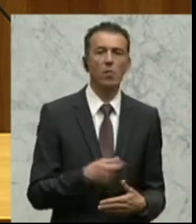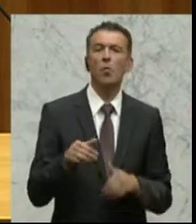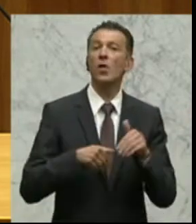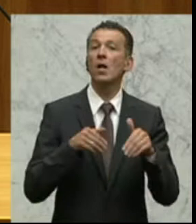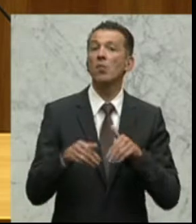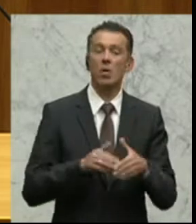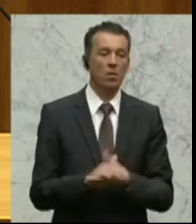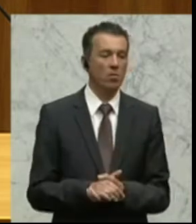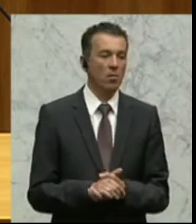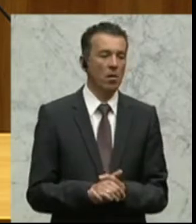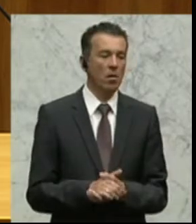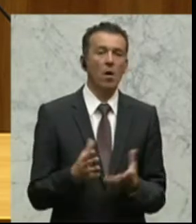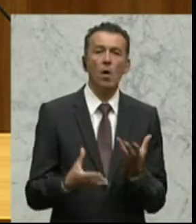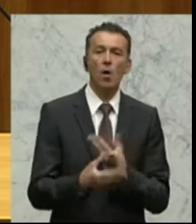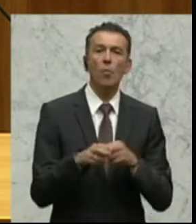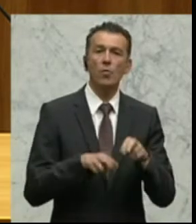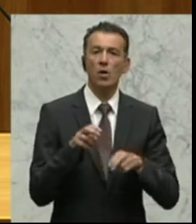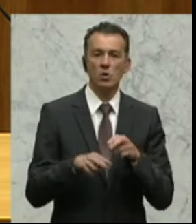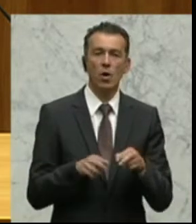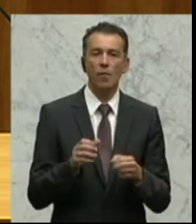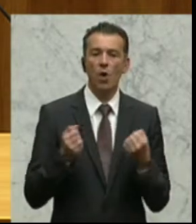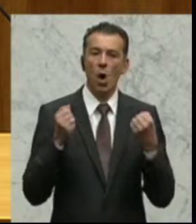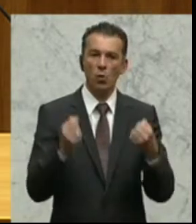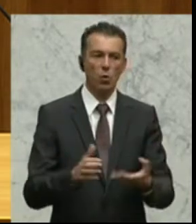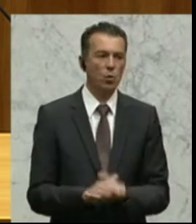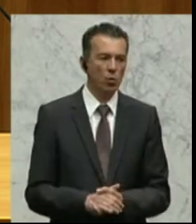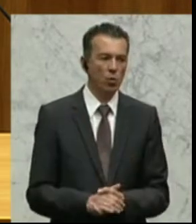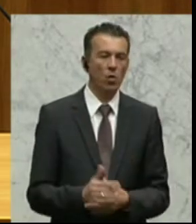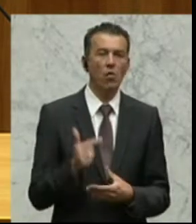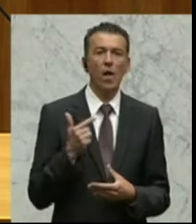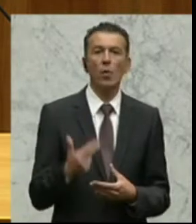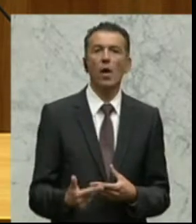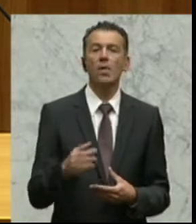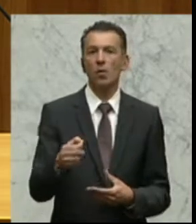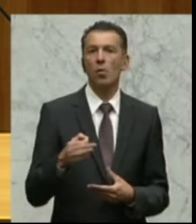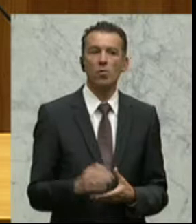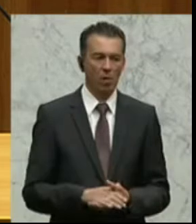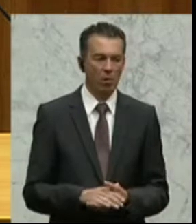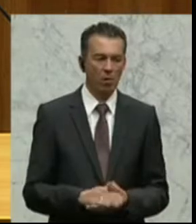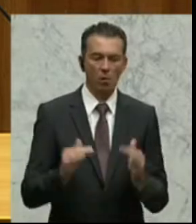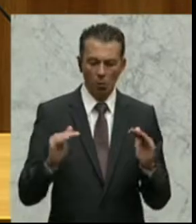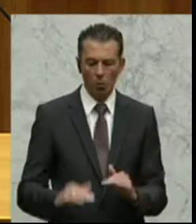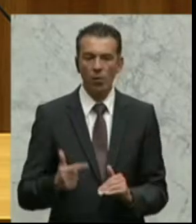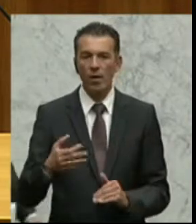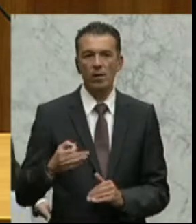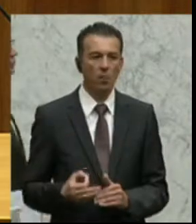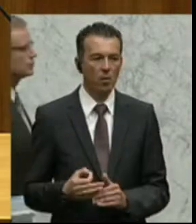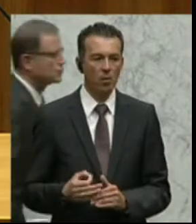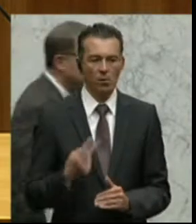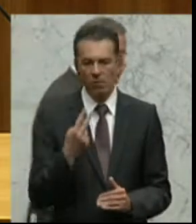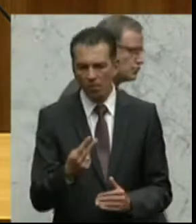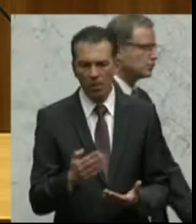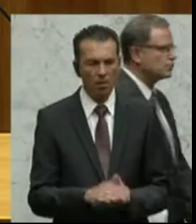Da hat die Umsatzsteuer auf Kraftfahrzeuge 32% betragen, haben auf 20% gesenkt, weil wir draufgekommen sind, dass